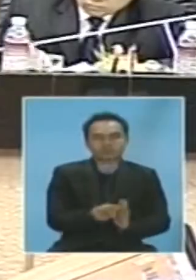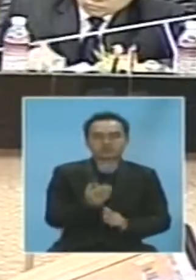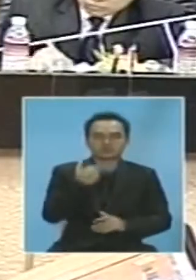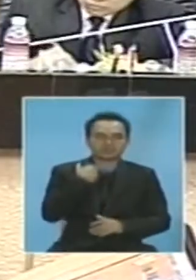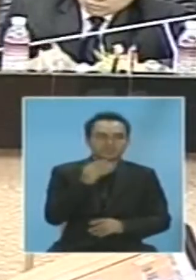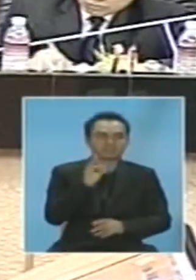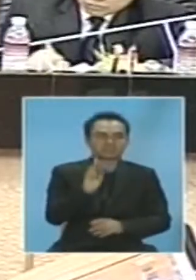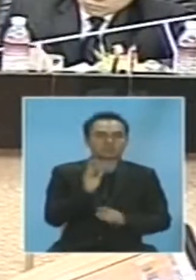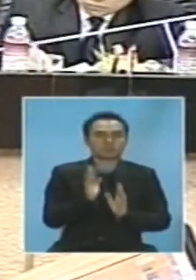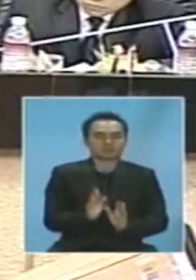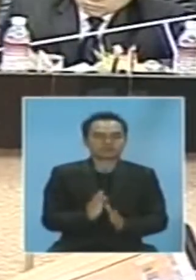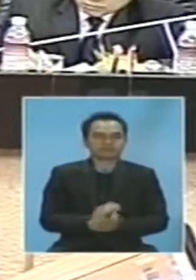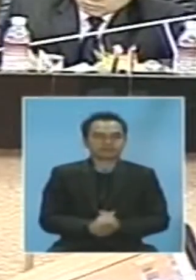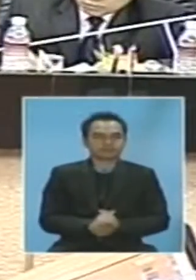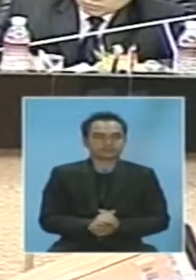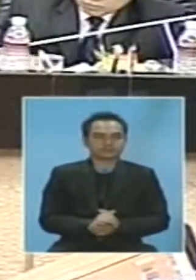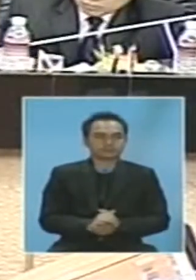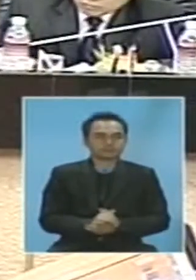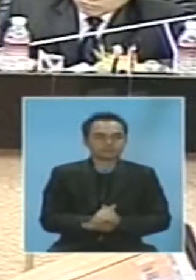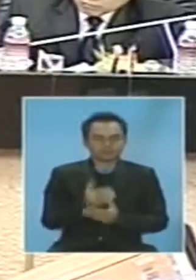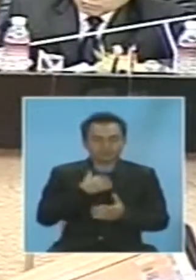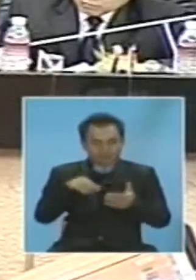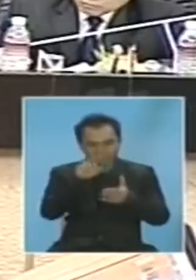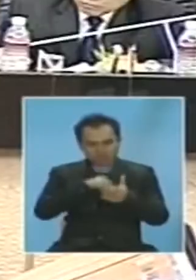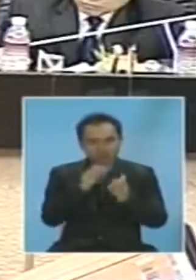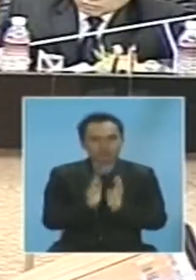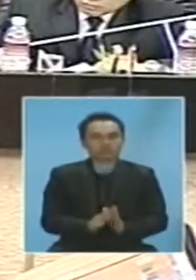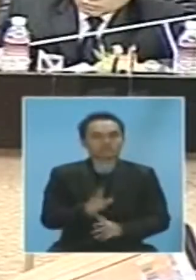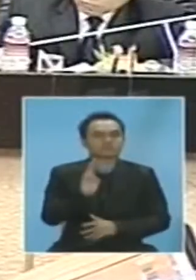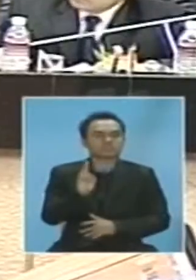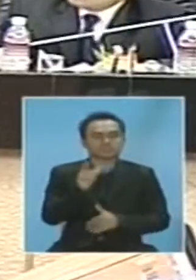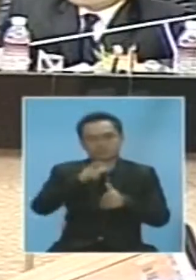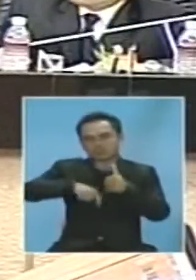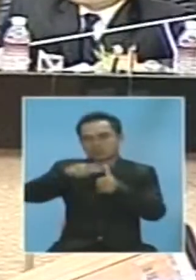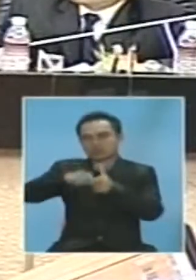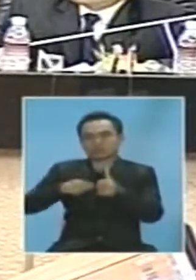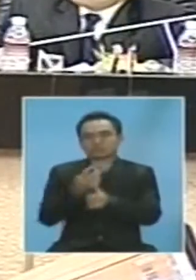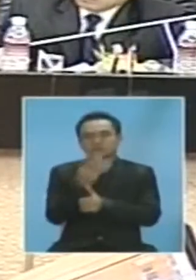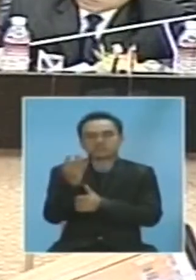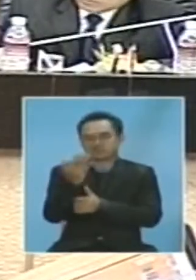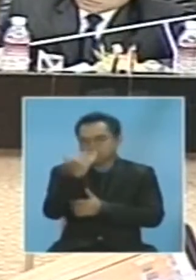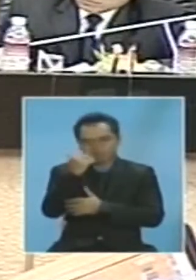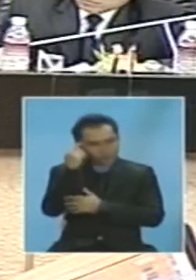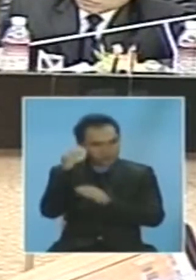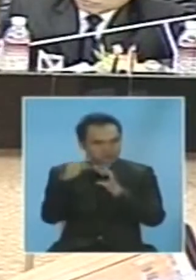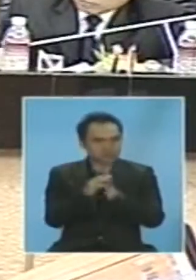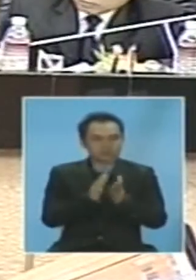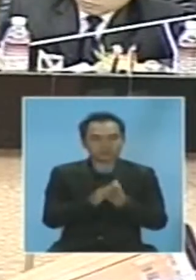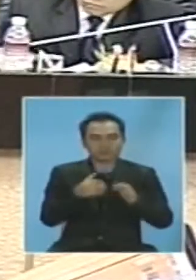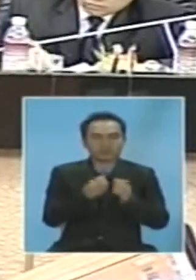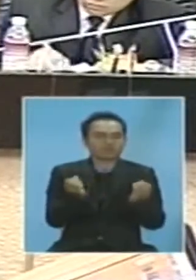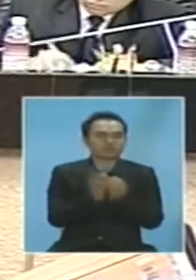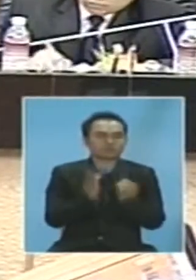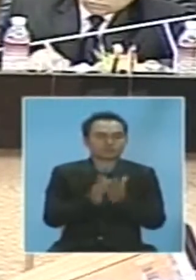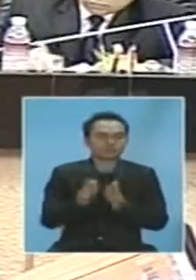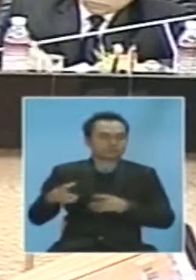านั้นและในจำนวนดังกล่าวมีพยานบุคคลจำนวนถึง4ปากค่ะที่เป็นปฏิปักษ์ทางการเมื